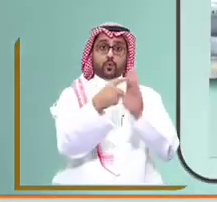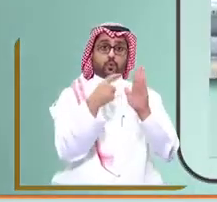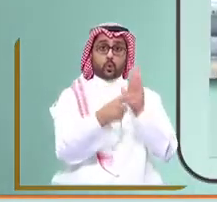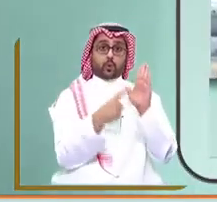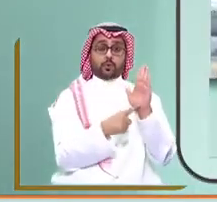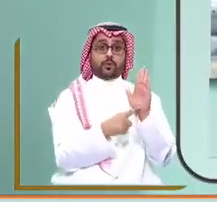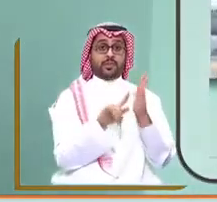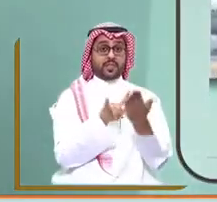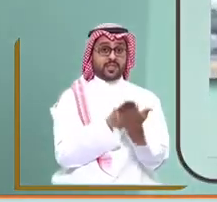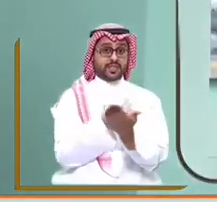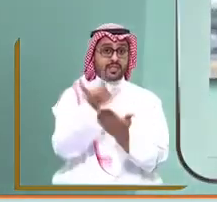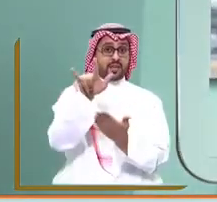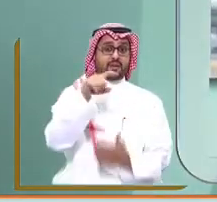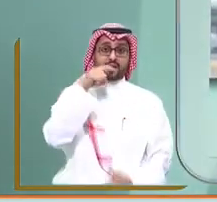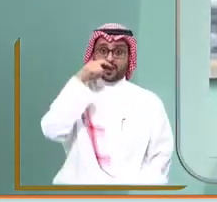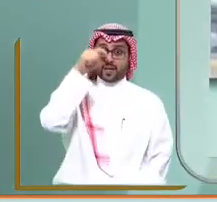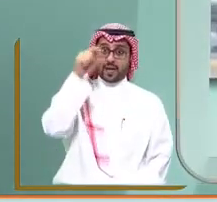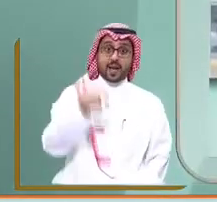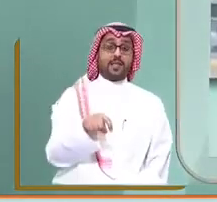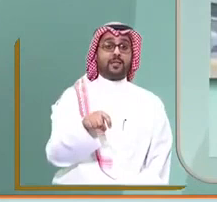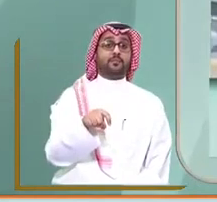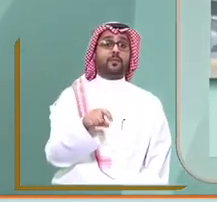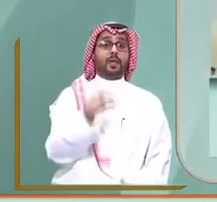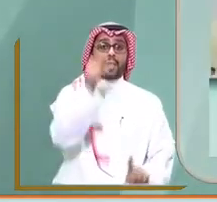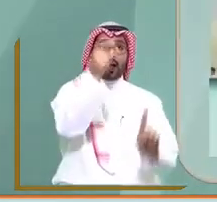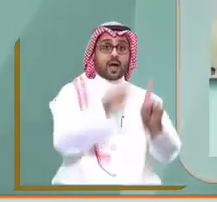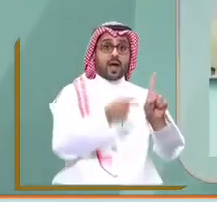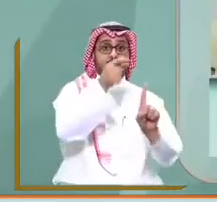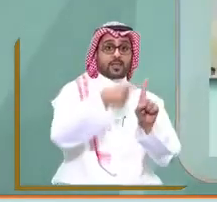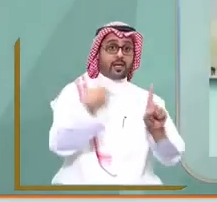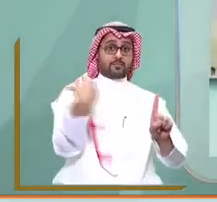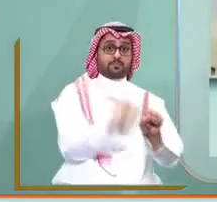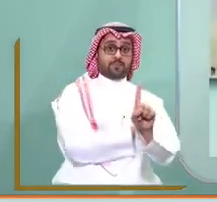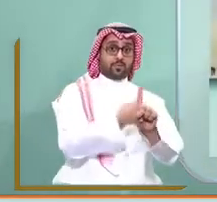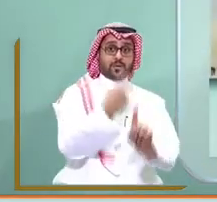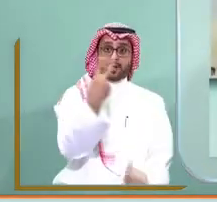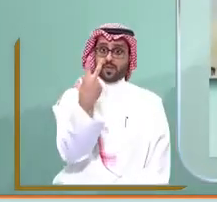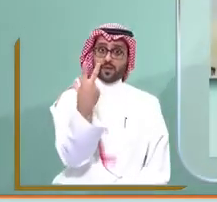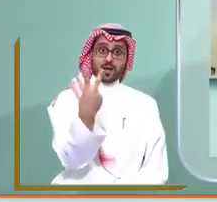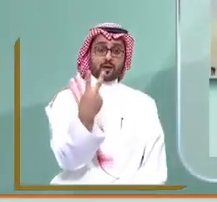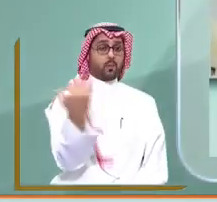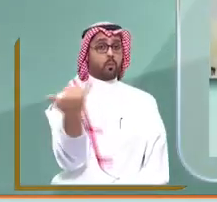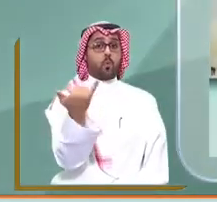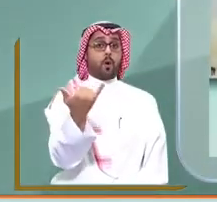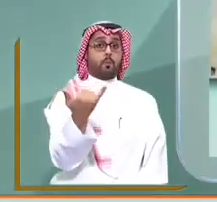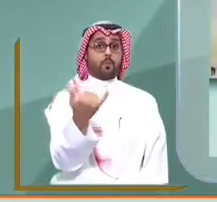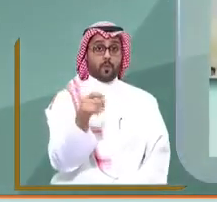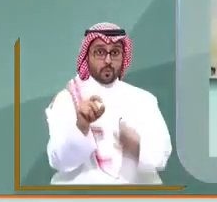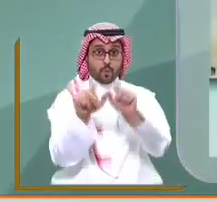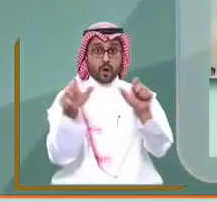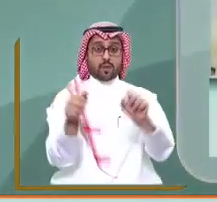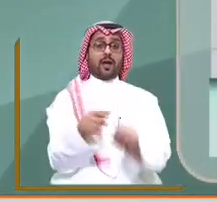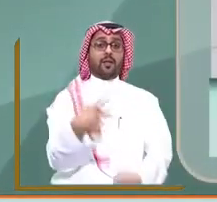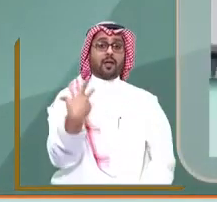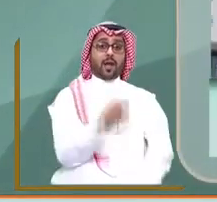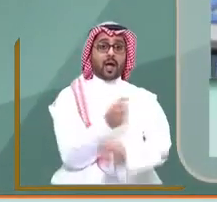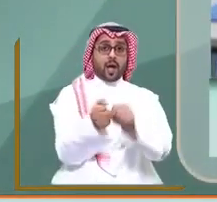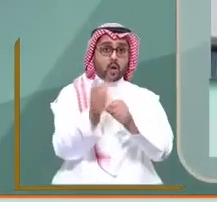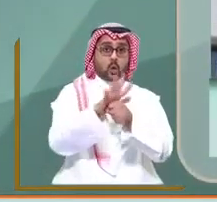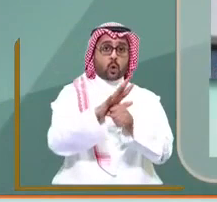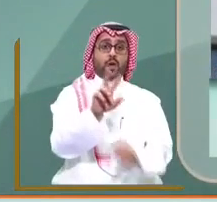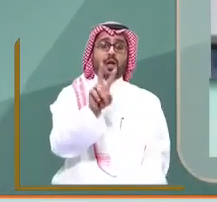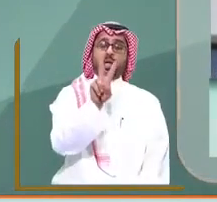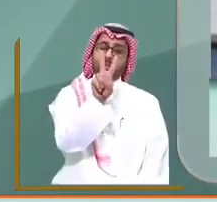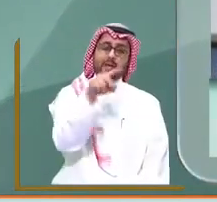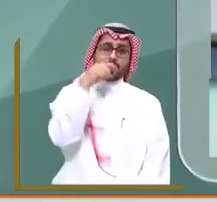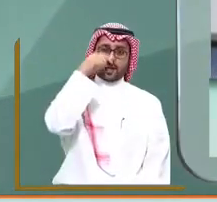على أن السفر سيكون مقتصرا على من تلقى كامل الجرعات من أحد اللقاحات المضادة لفيروس كورونا المستجد